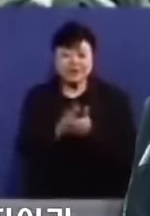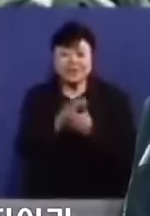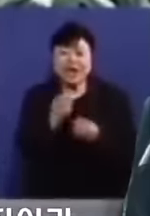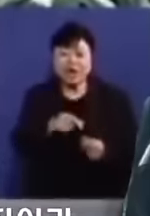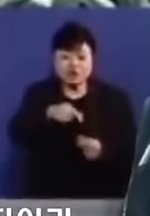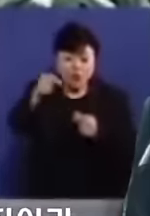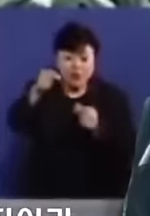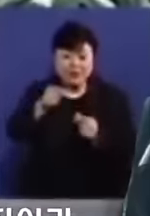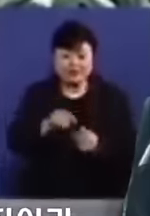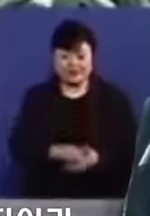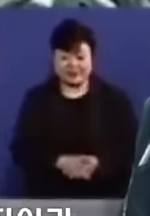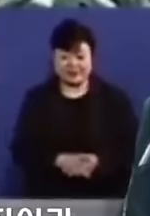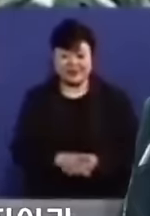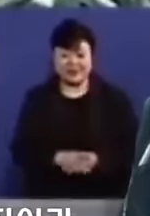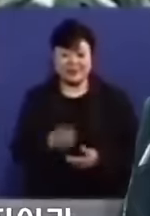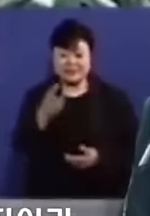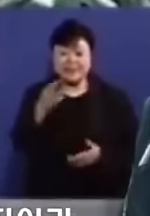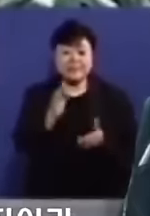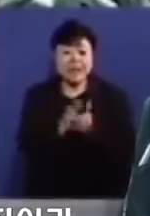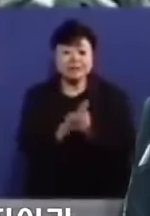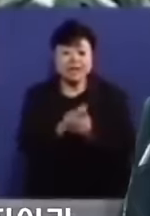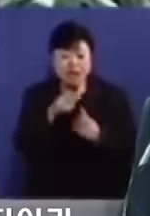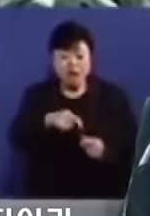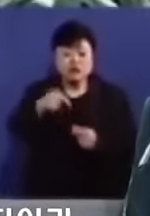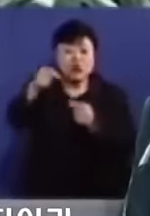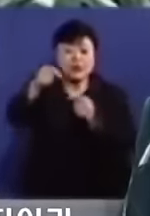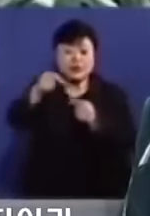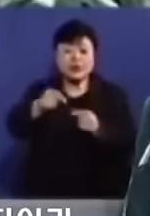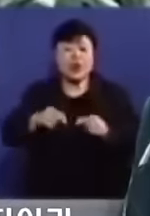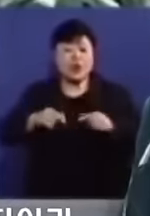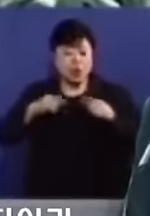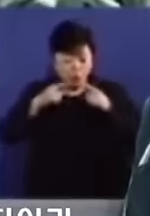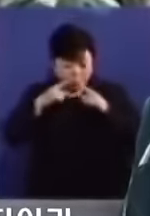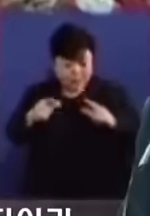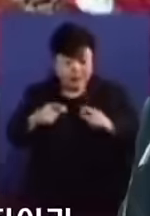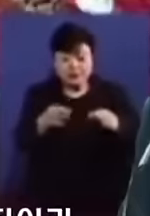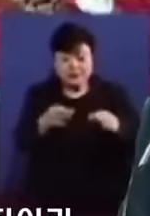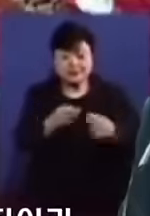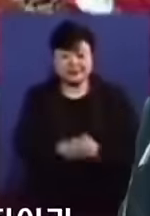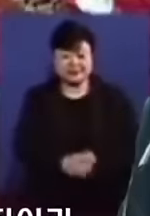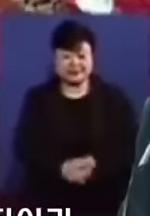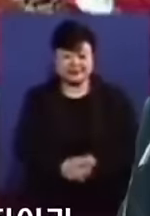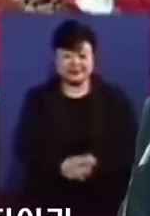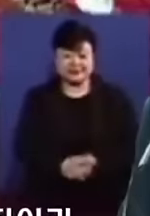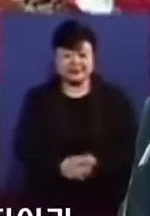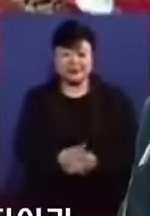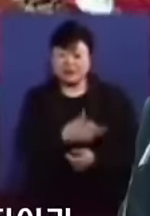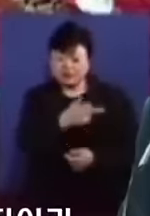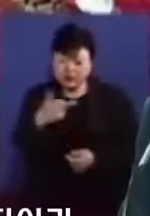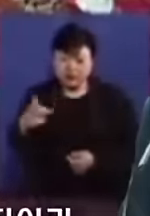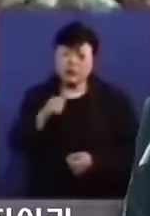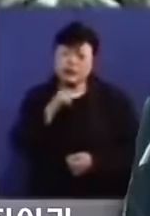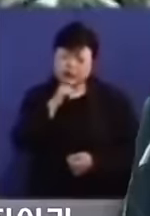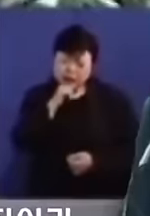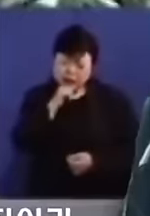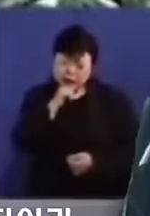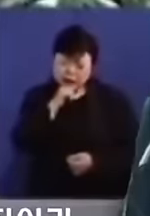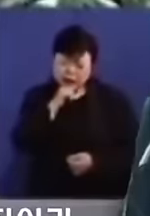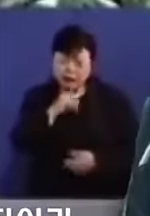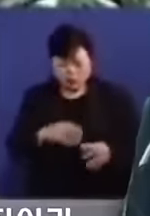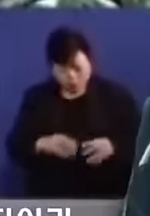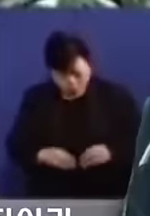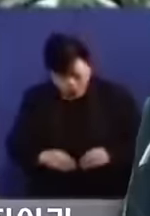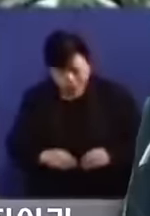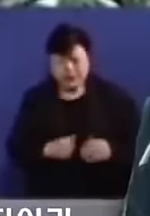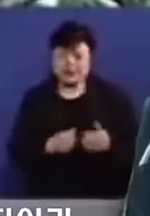구원이라고 했는데 제가 삼박자 구원을 그렇게 외치고 부르신 것은 너무 가난하고 헐벗고